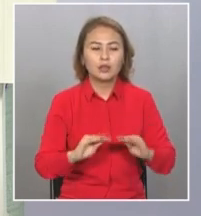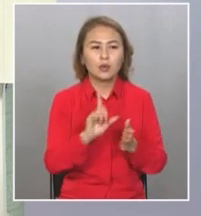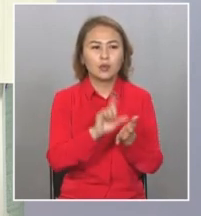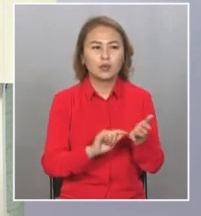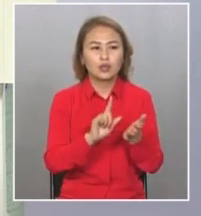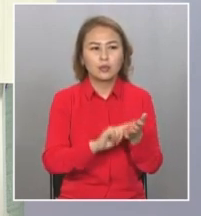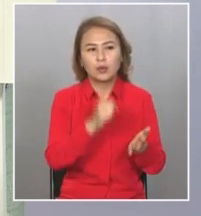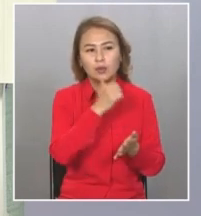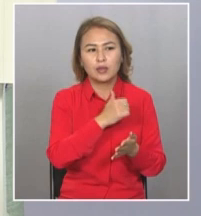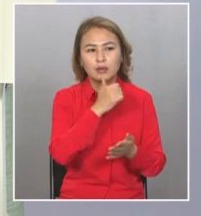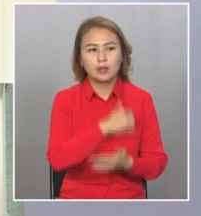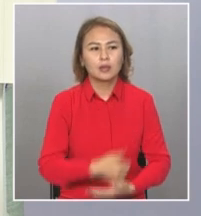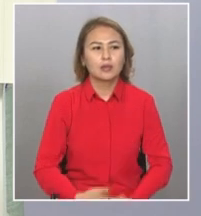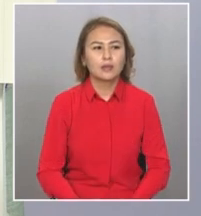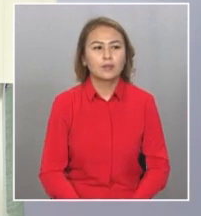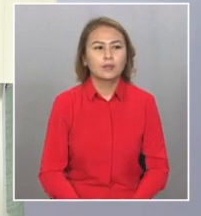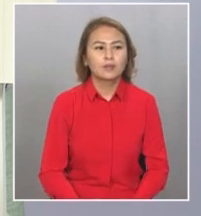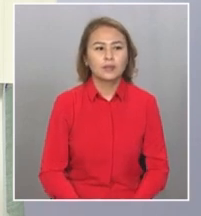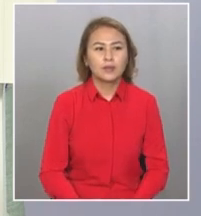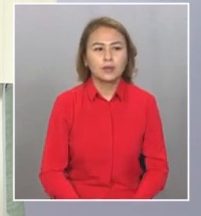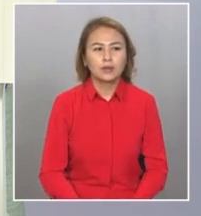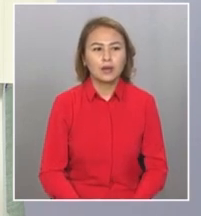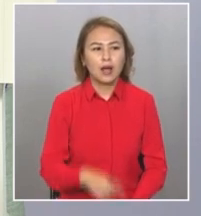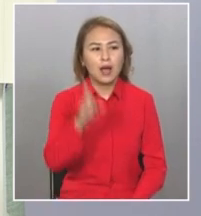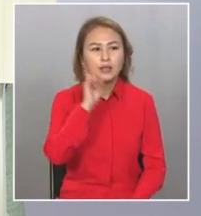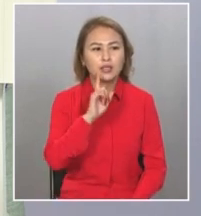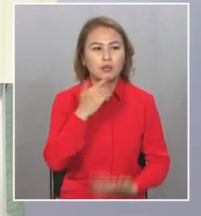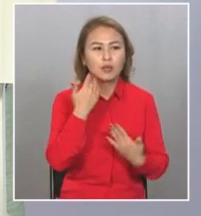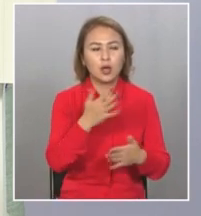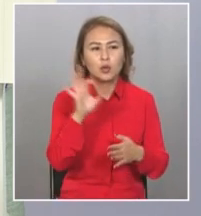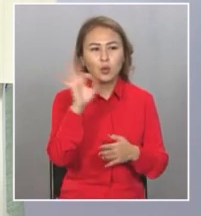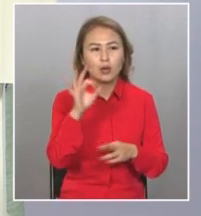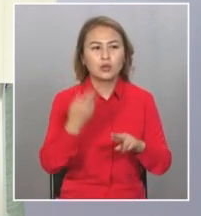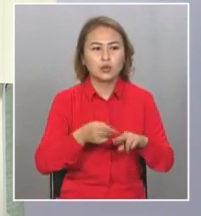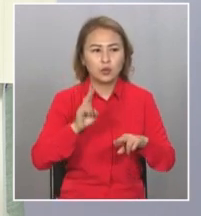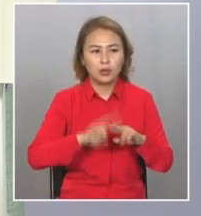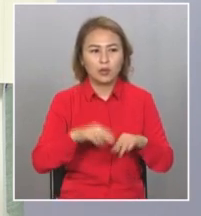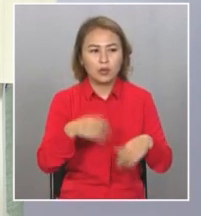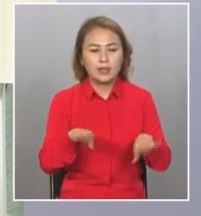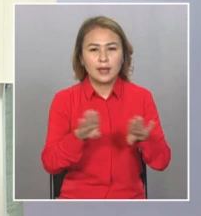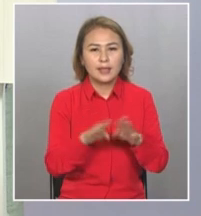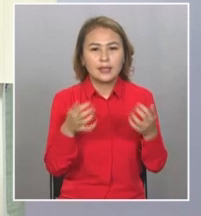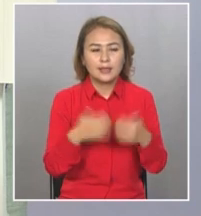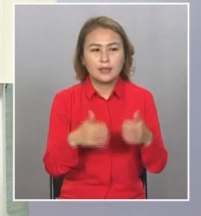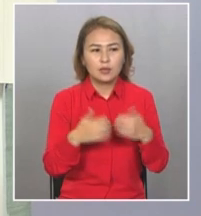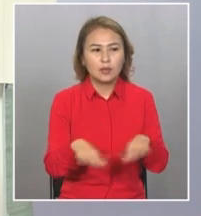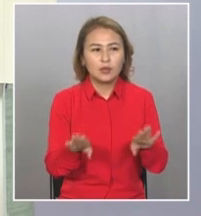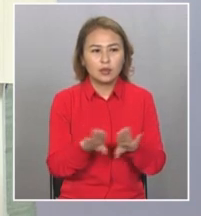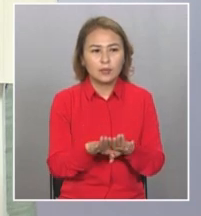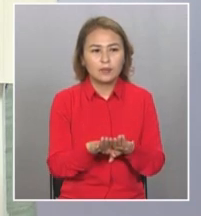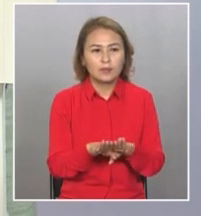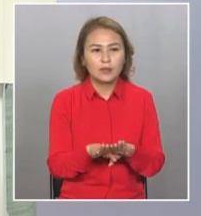көшіріп көрейін. Ол әзірше тек қана мынау 0 болғандықтан осылай есептеп тұр.